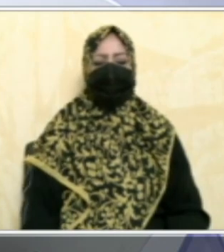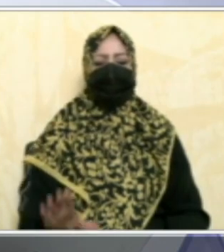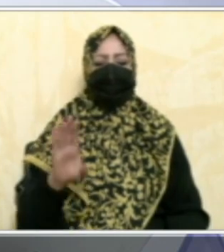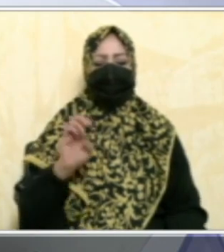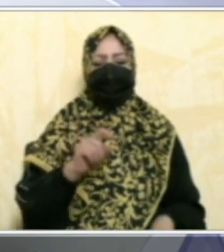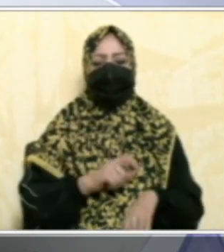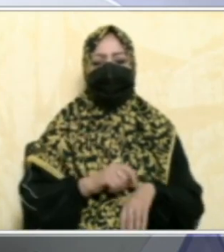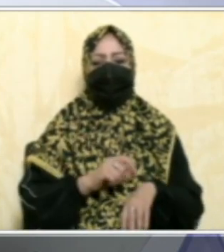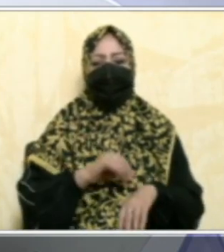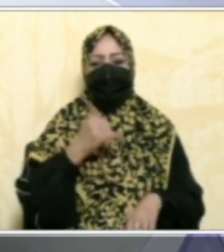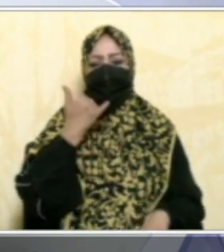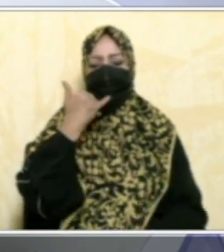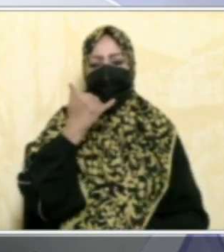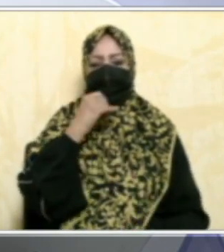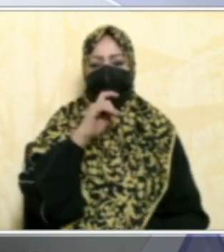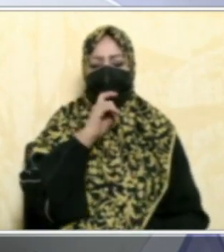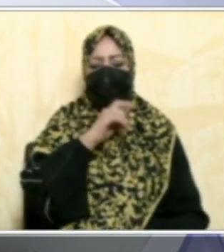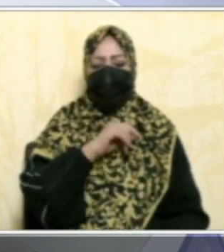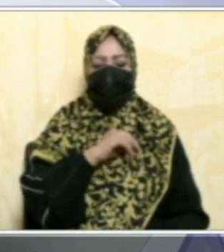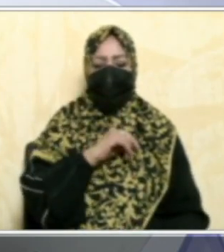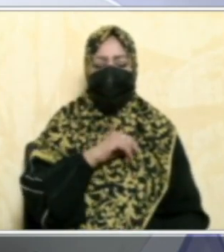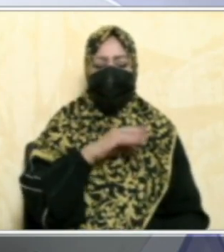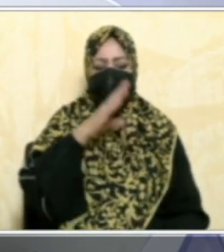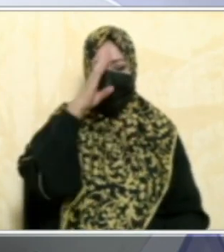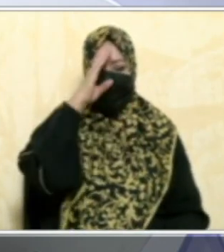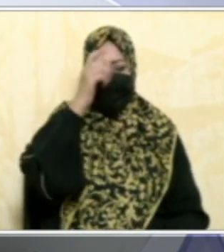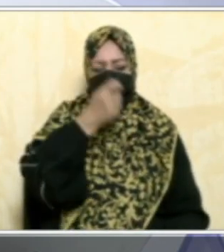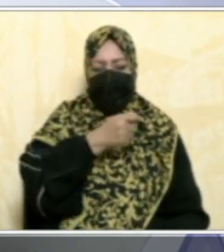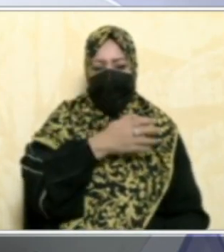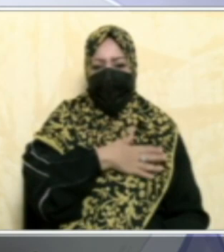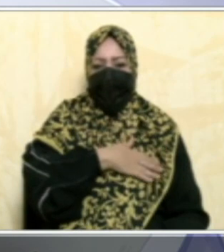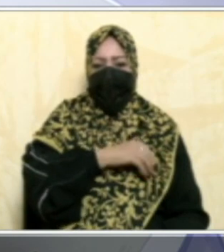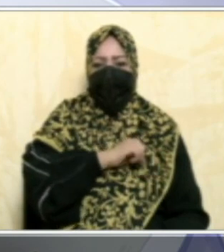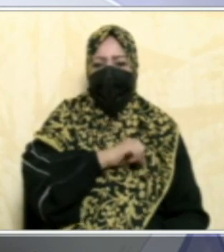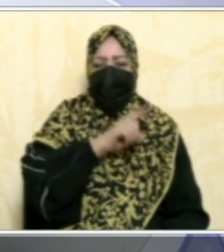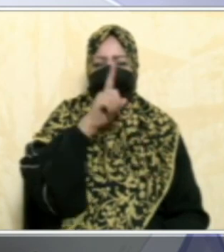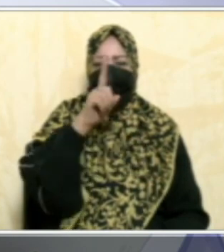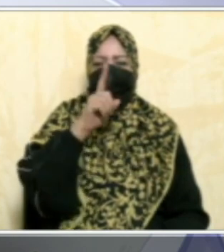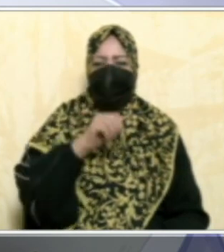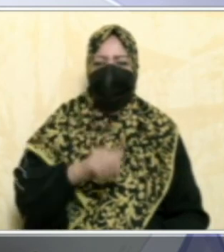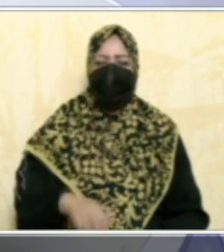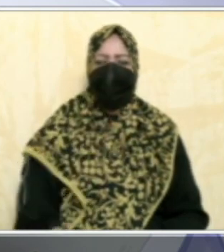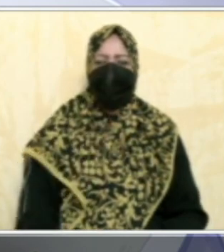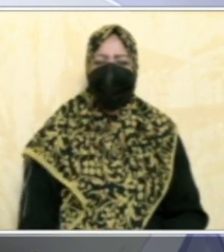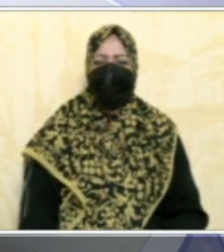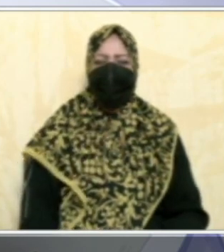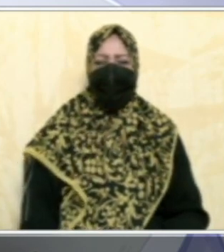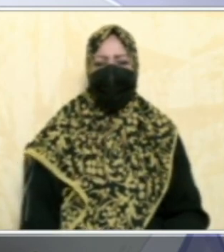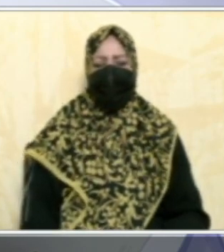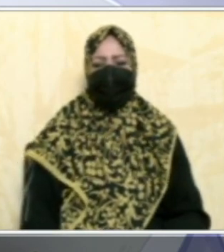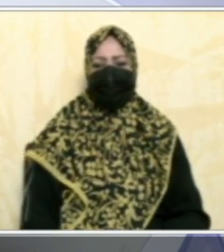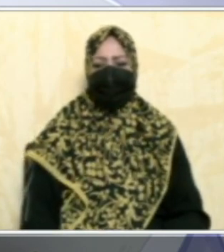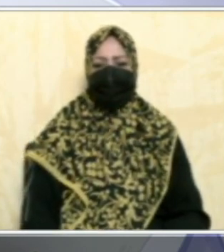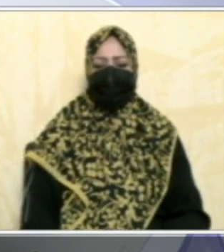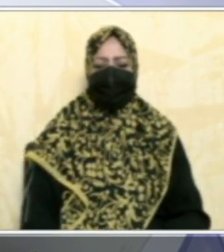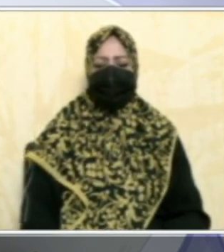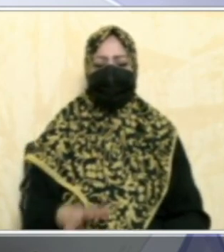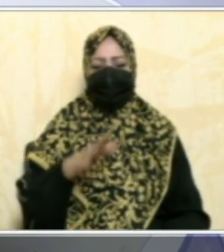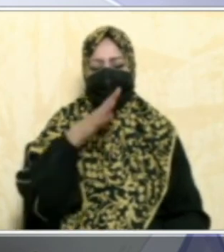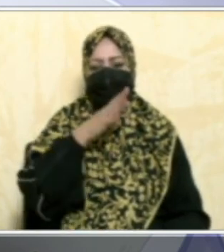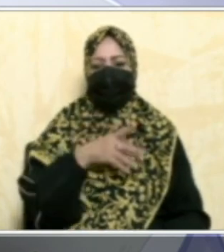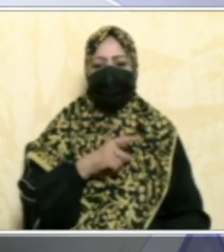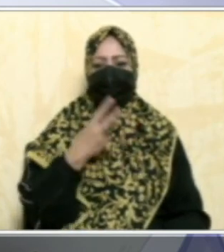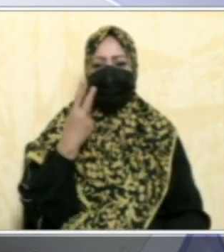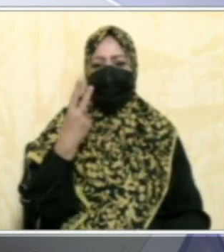أيوة السلام عليكم. وعليكم السلام ورحمة الله. أيوة شيخ عندي سؤالين بالله. تفضل. الأول